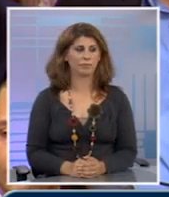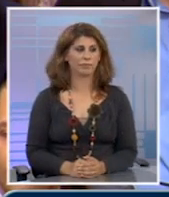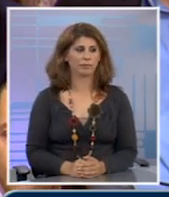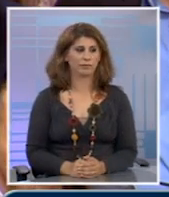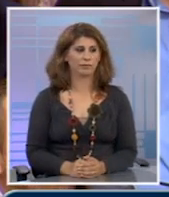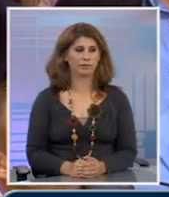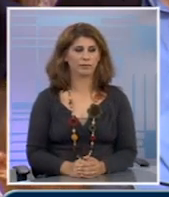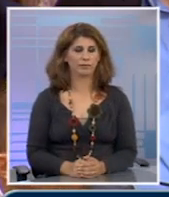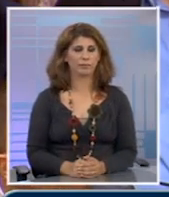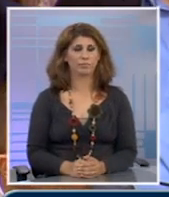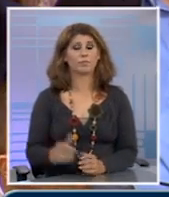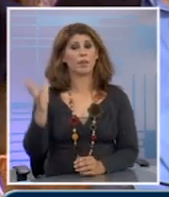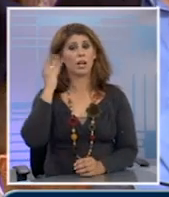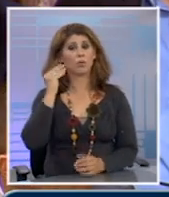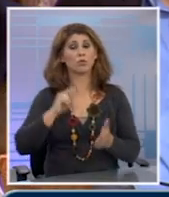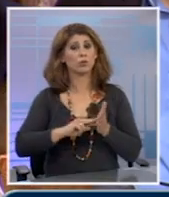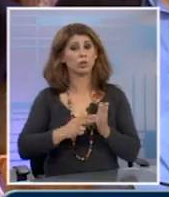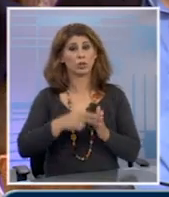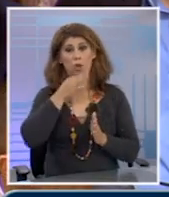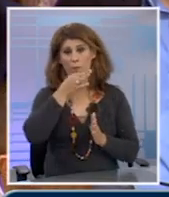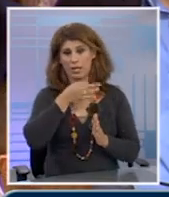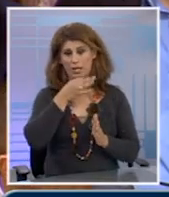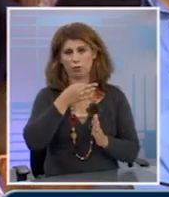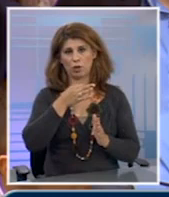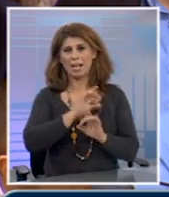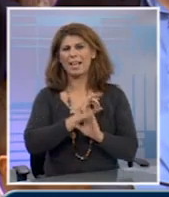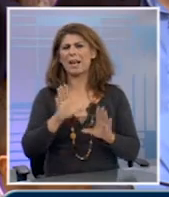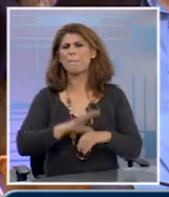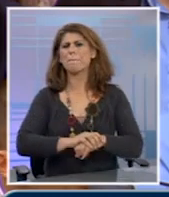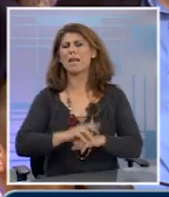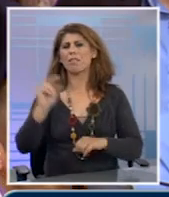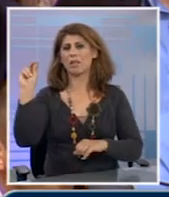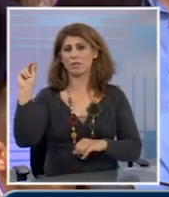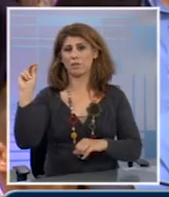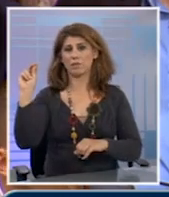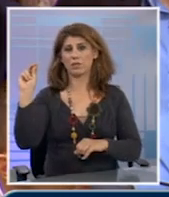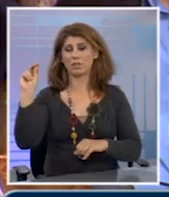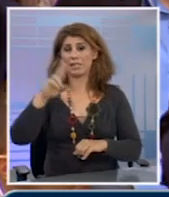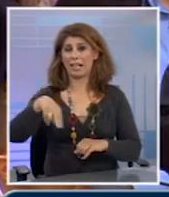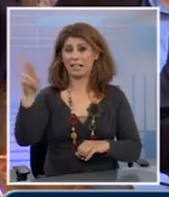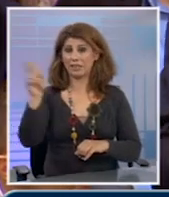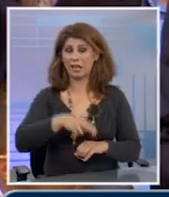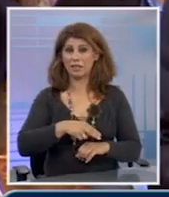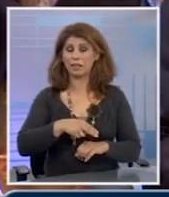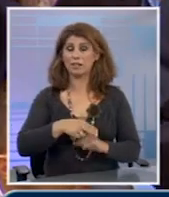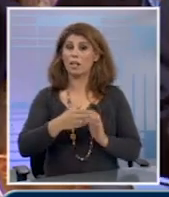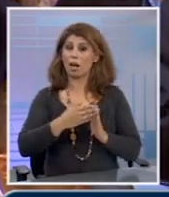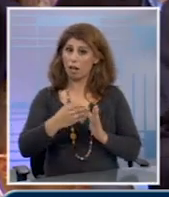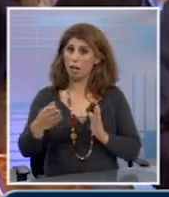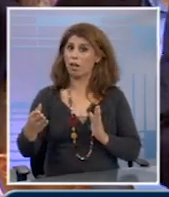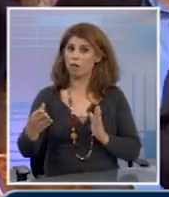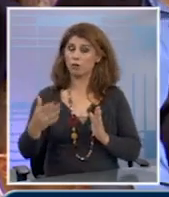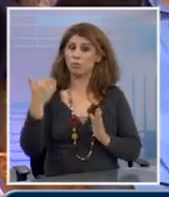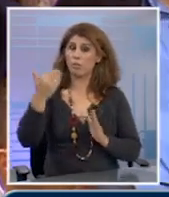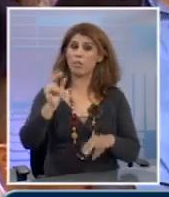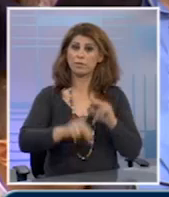εκλογές άκουσα προσεκτικά την ομιλία του καμία δέσμευση για κατάργηση αυτών των οποίον